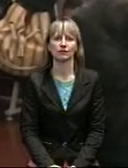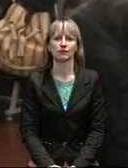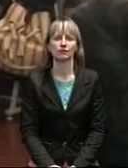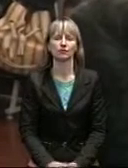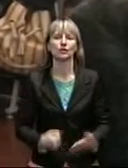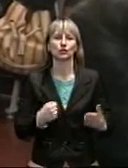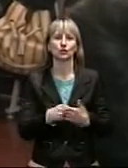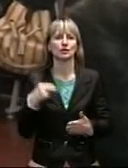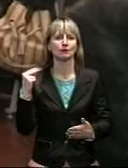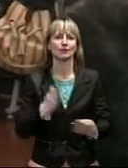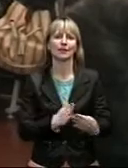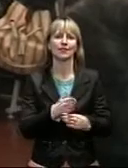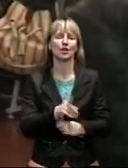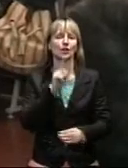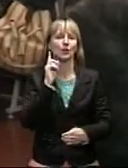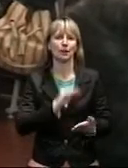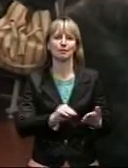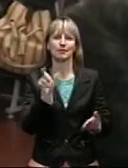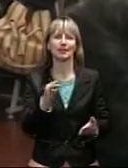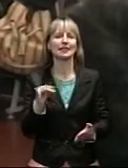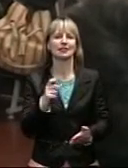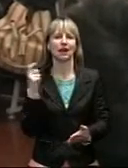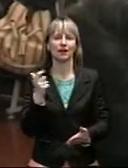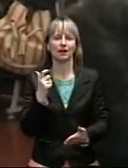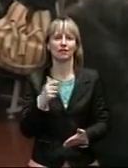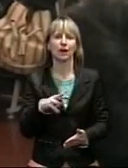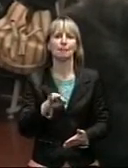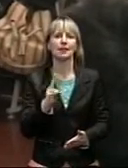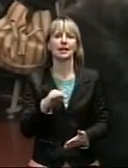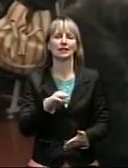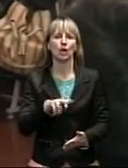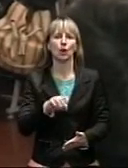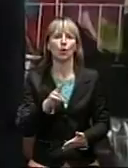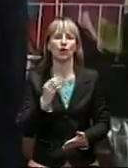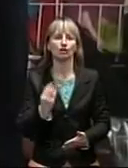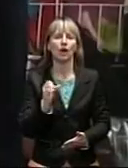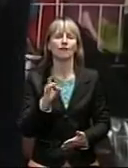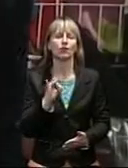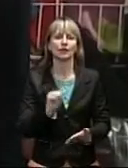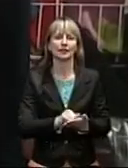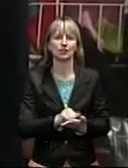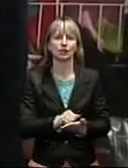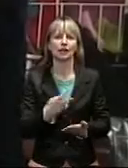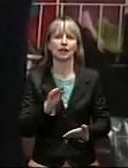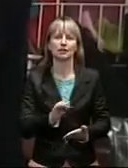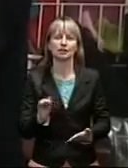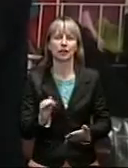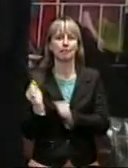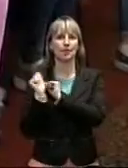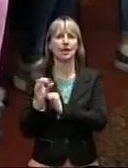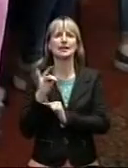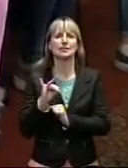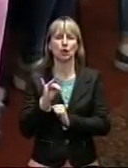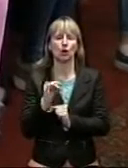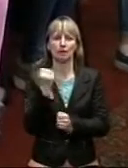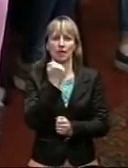До Запоріжжя завітав юний письменник із Харкова Микита Лукаш, автор книжки для дітей «Мішечок історії мішковинки».